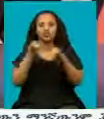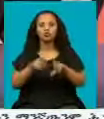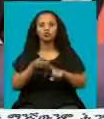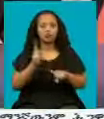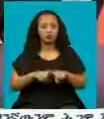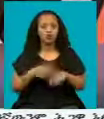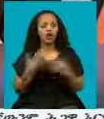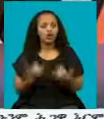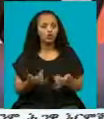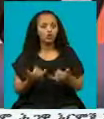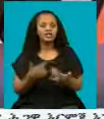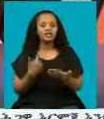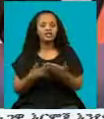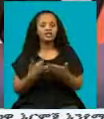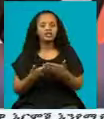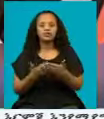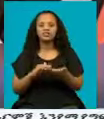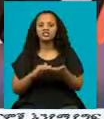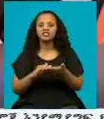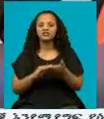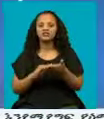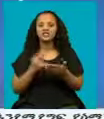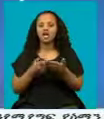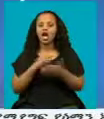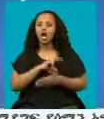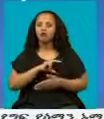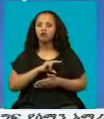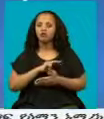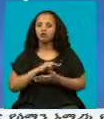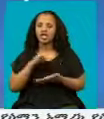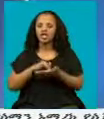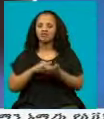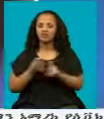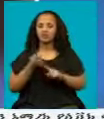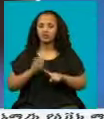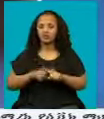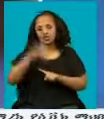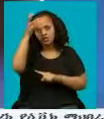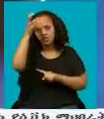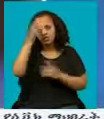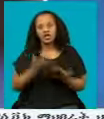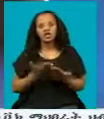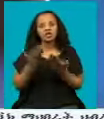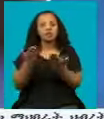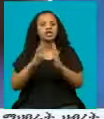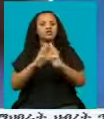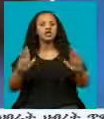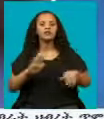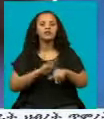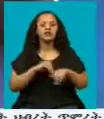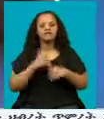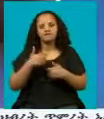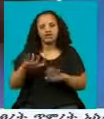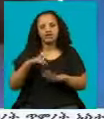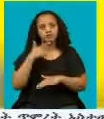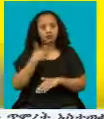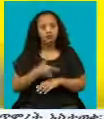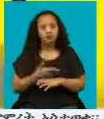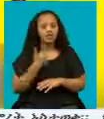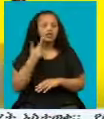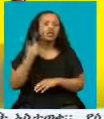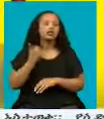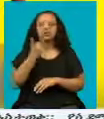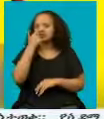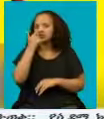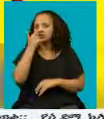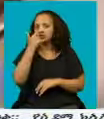ተመልሷል። አሁንም ይህ ህኩይ ቡድን ጸብጫሪ አመሉ ዳግም አገርሽቶበት ከመንግስት የቀረበለትን የሰላም ጥሪ አሻፈረ በማለት ትናንት